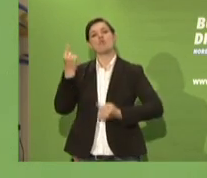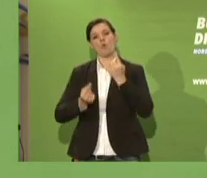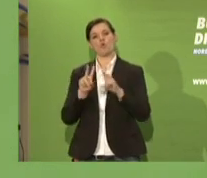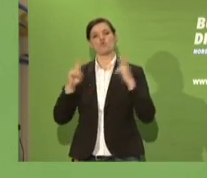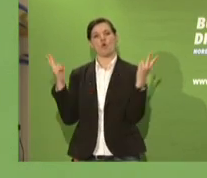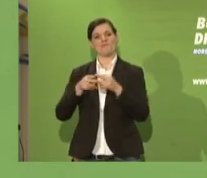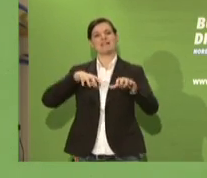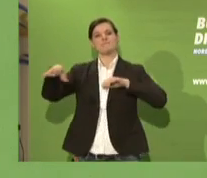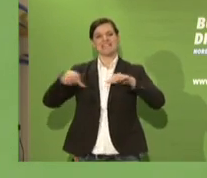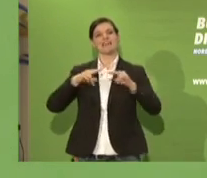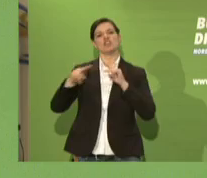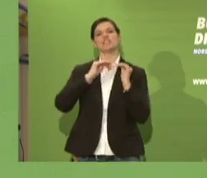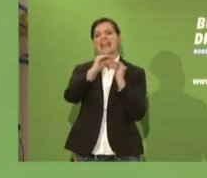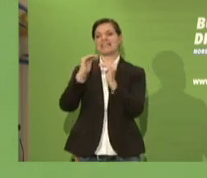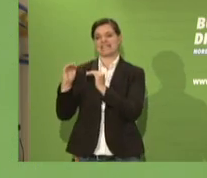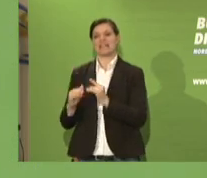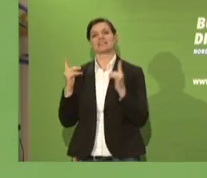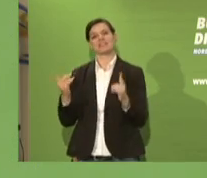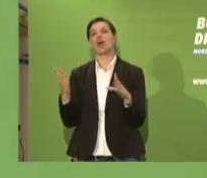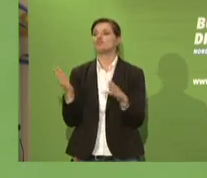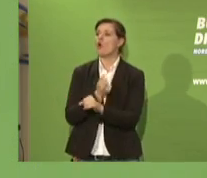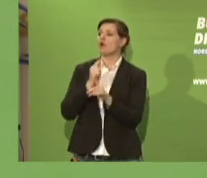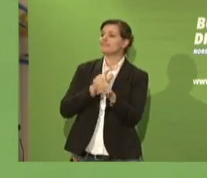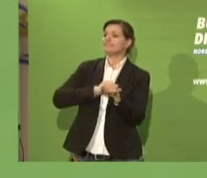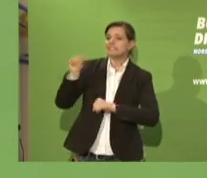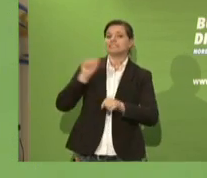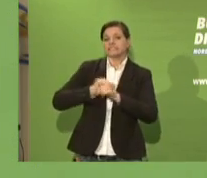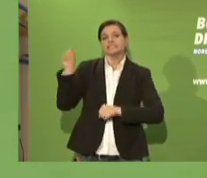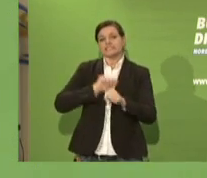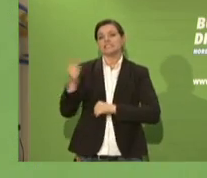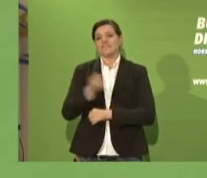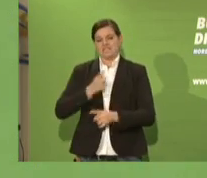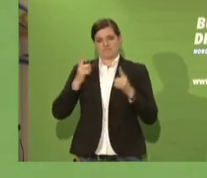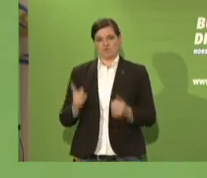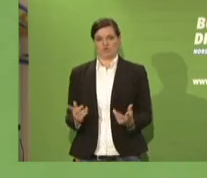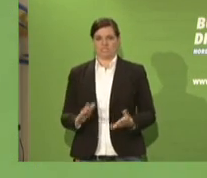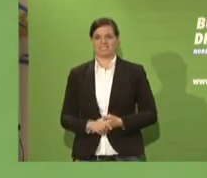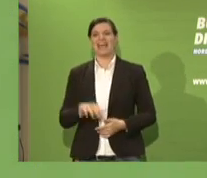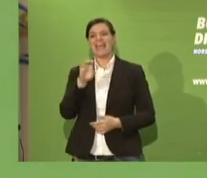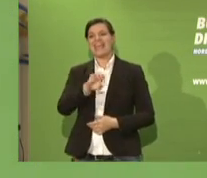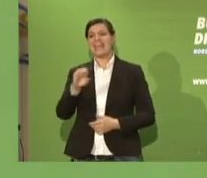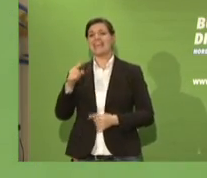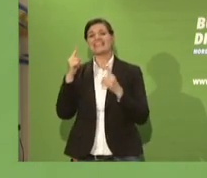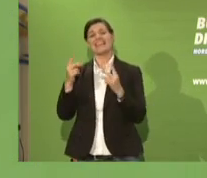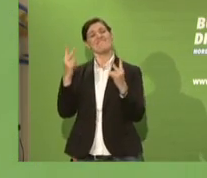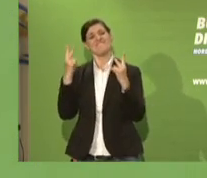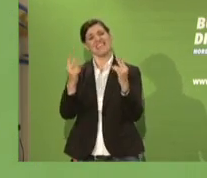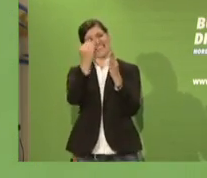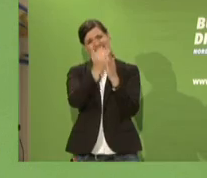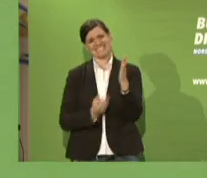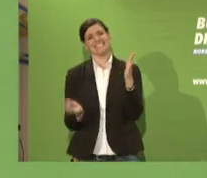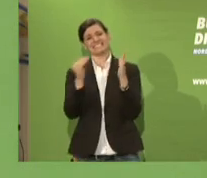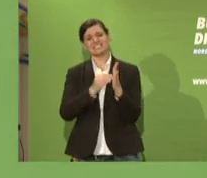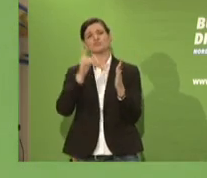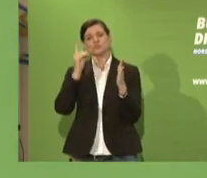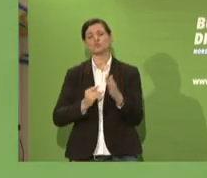Umweltminister aus den Ländern schon verhindert werden. Aber wir müssen weiterkämpfen. Das EEG ist eine der Schlüsselgesetze dafür, dass diese Energiewende